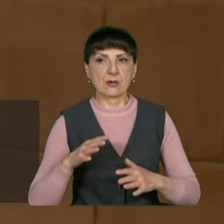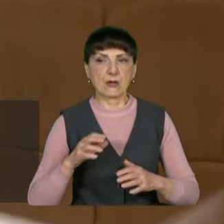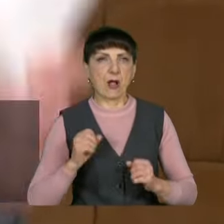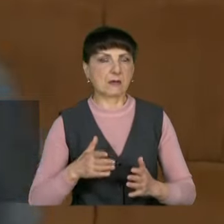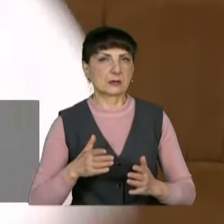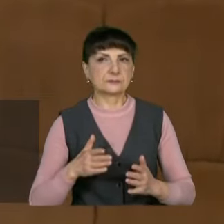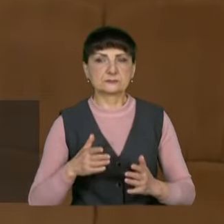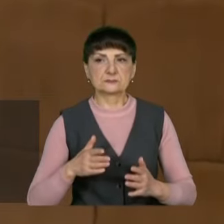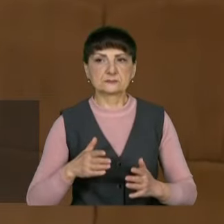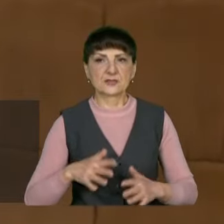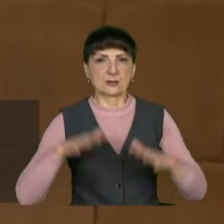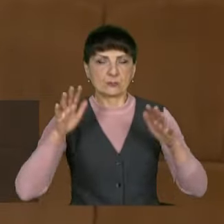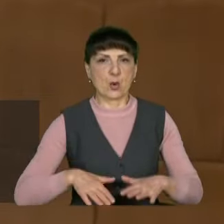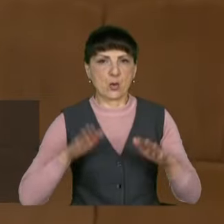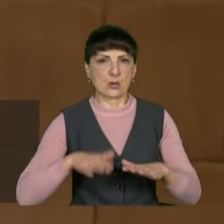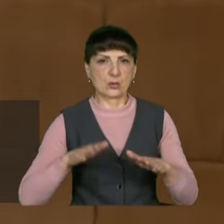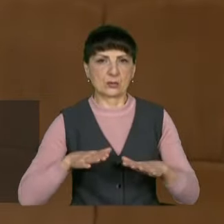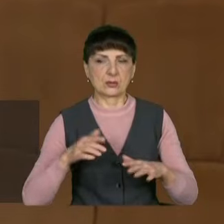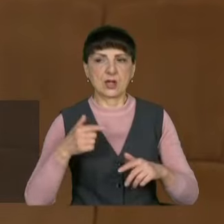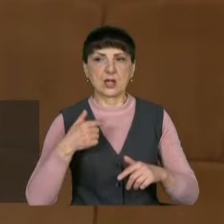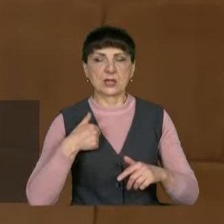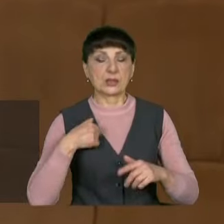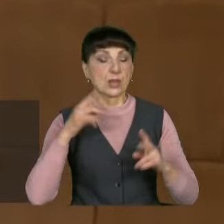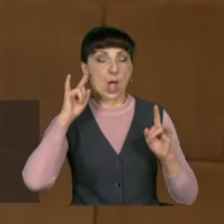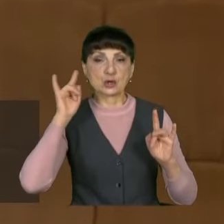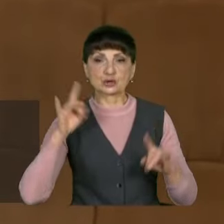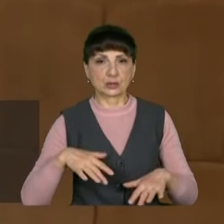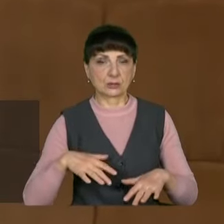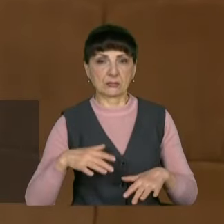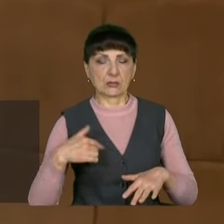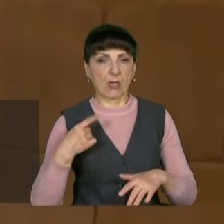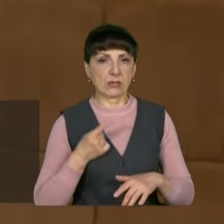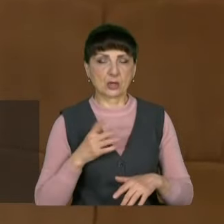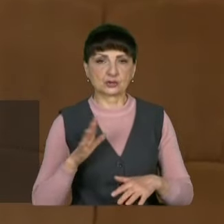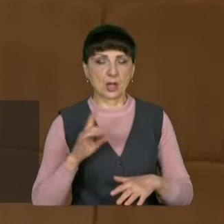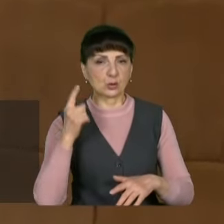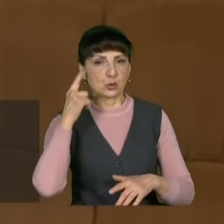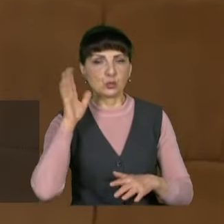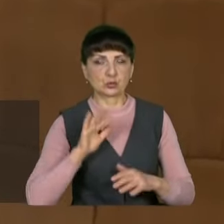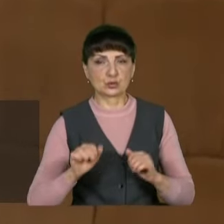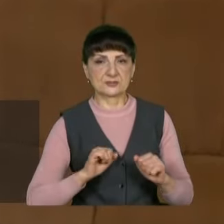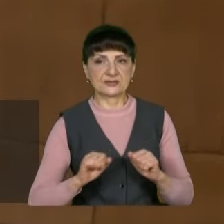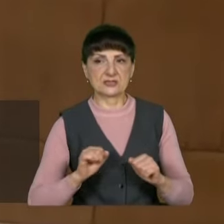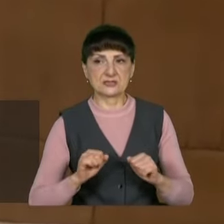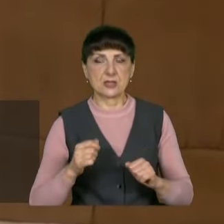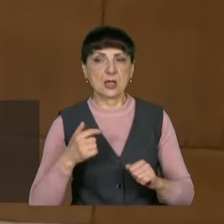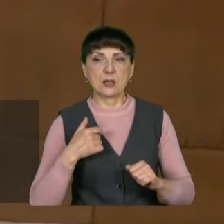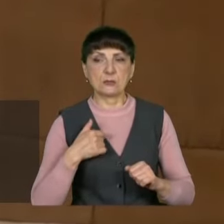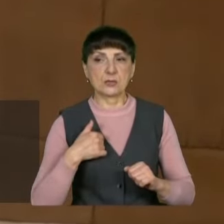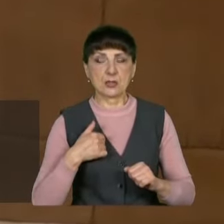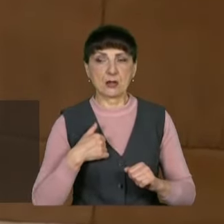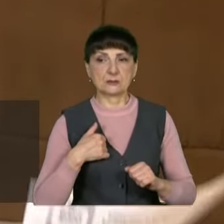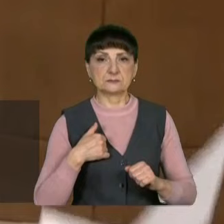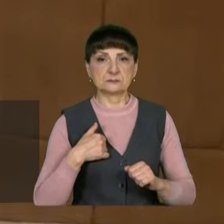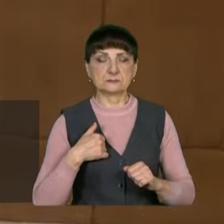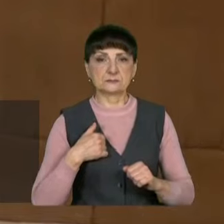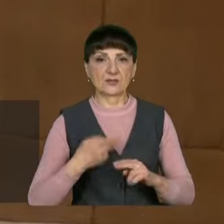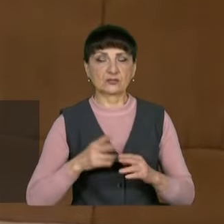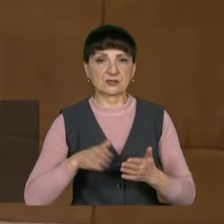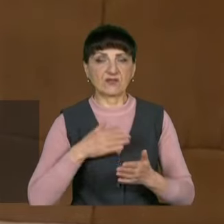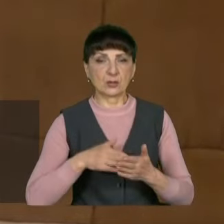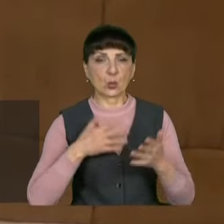вот... Буф, вот так вот, вот, вот. Я не ожидала, что это землетрясение. И меня как это... Вот этот